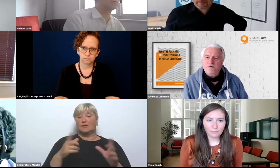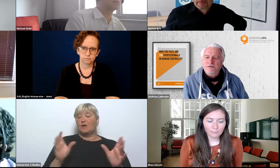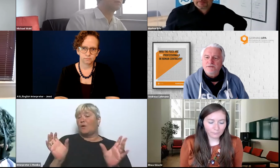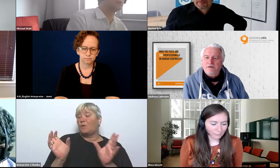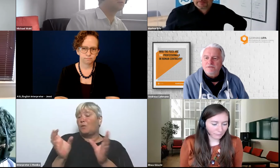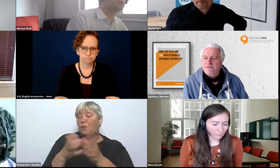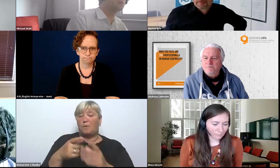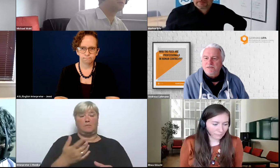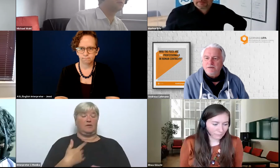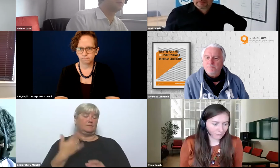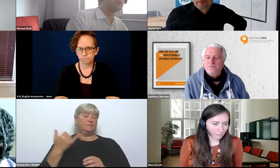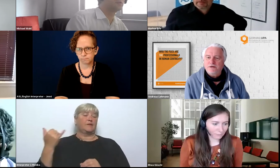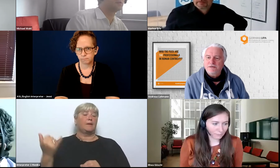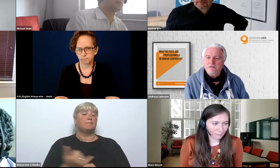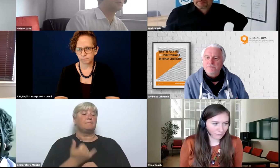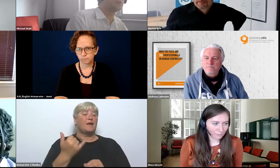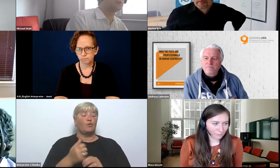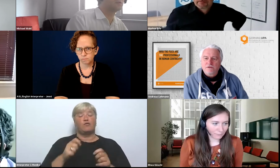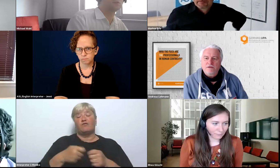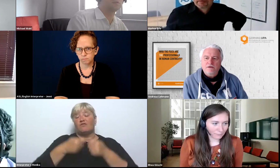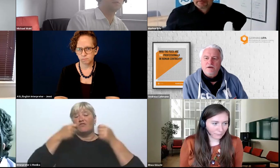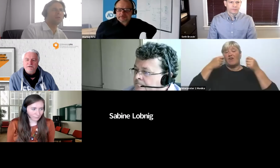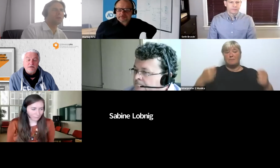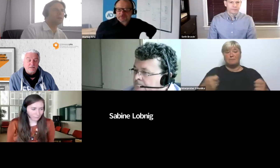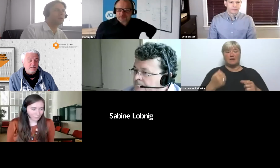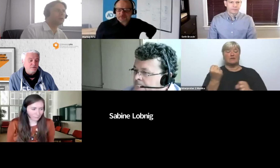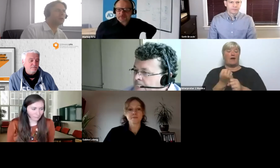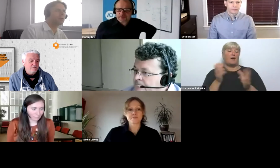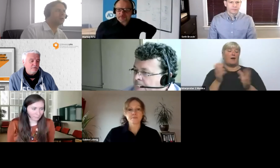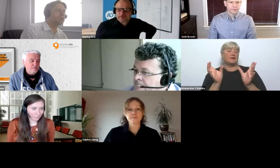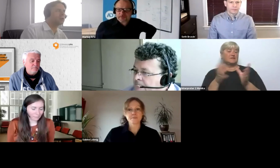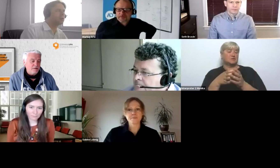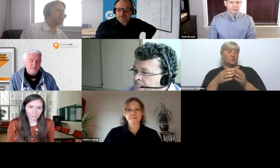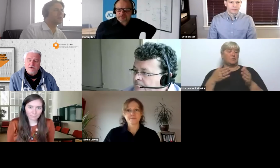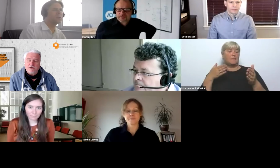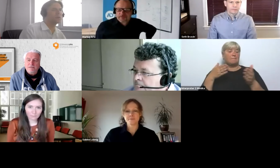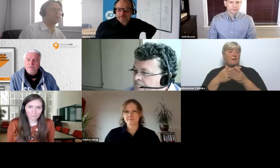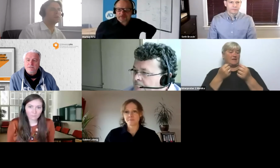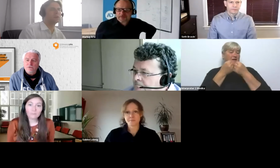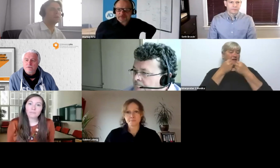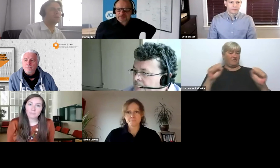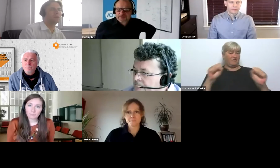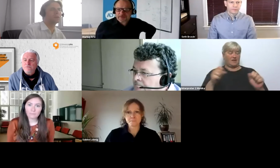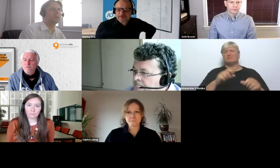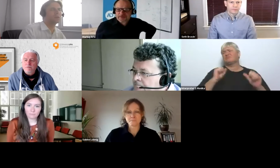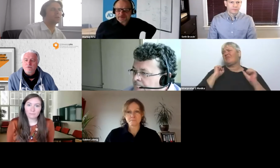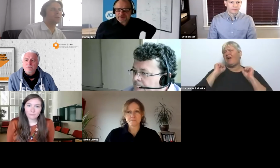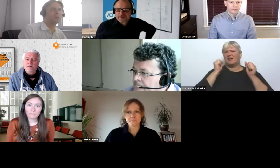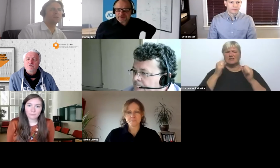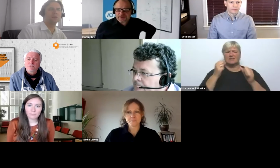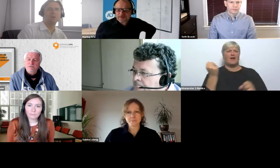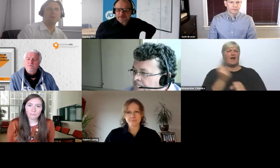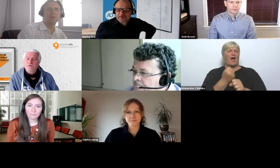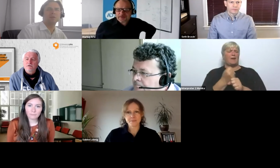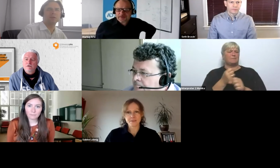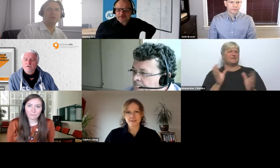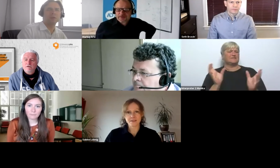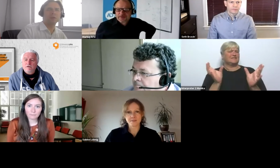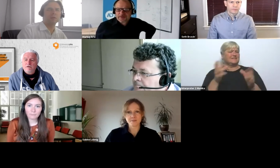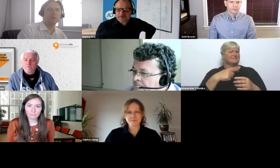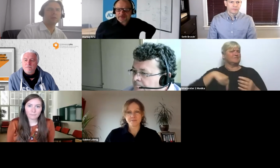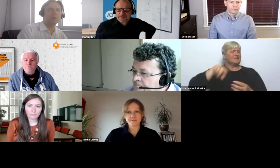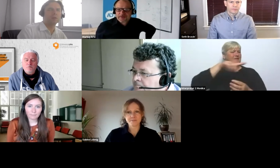im Berufsverband, der Arbeitskreis Barrierefreiheit, der einer der aktivsten Arbeitskreise ist und auch mir für meine persönliche Arbeit schon richtig